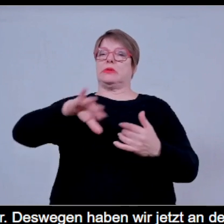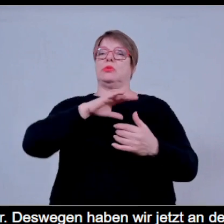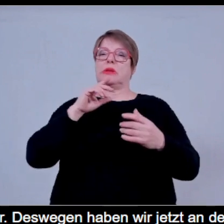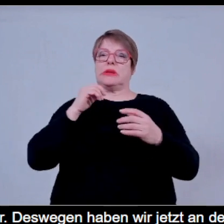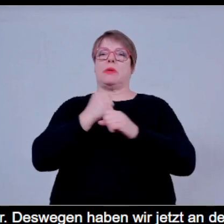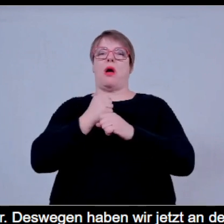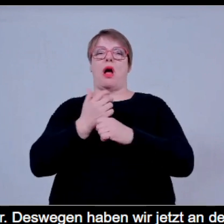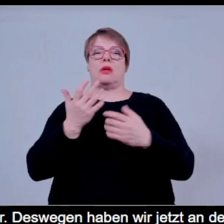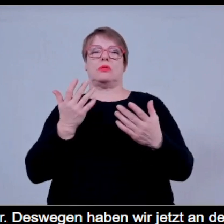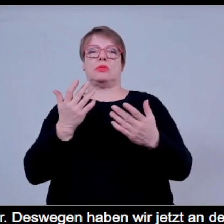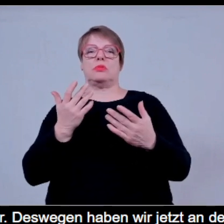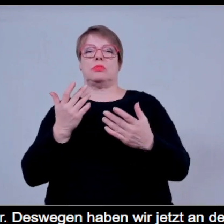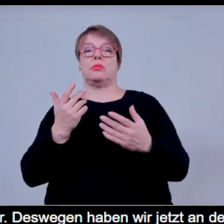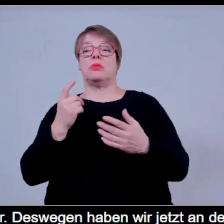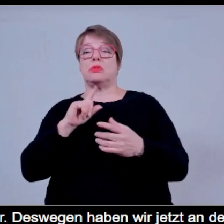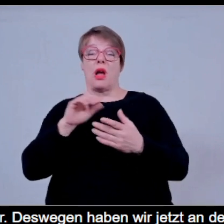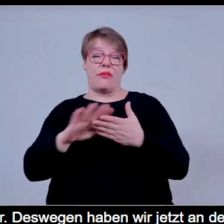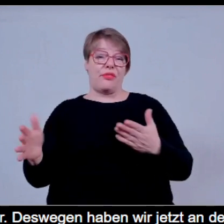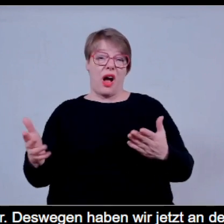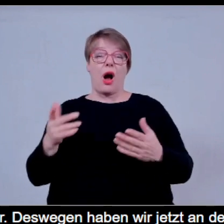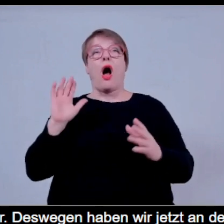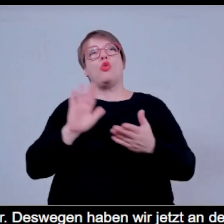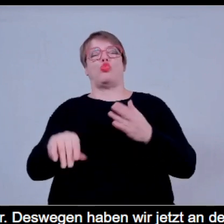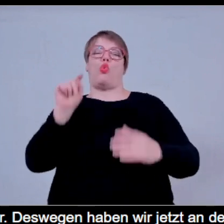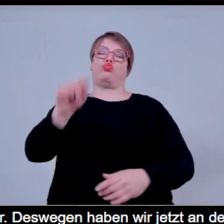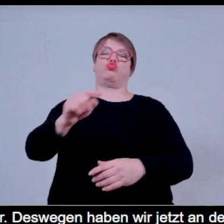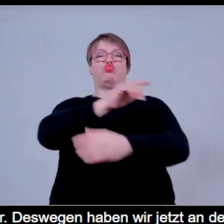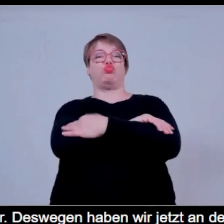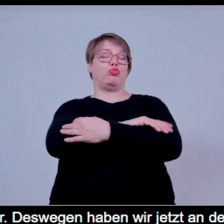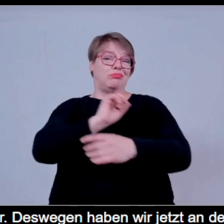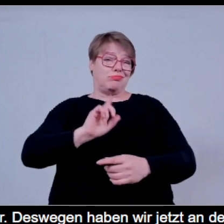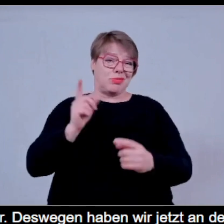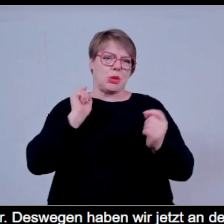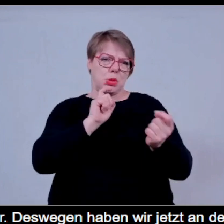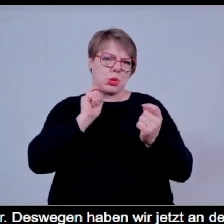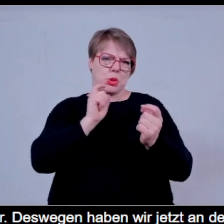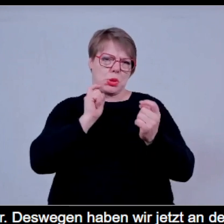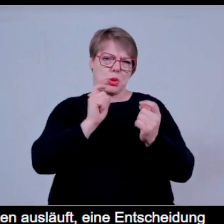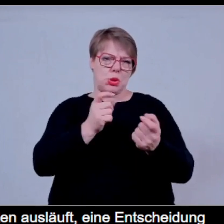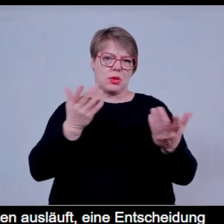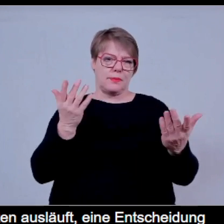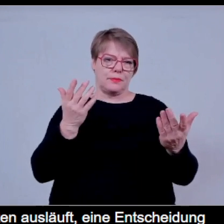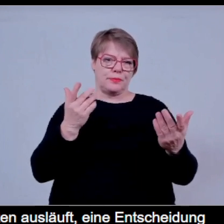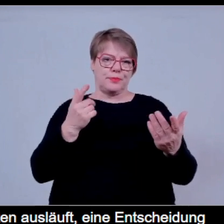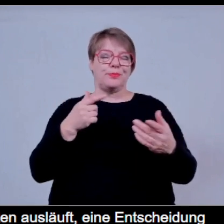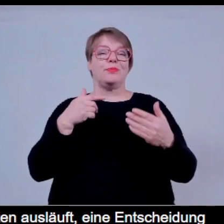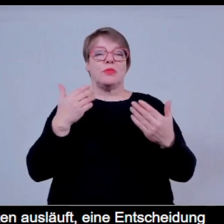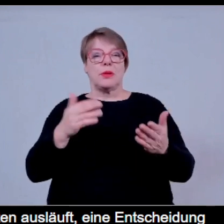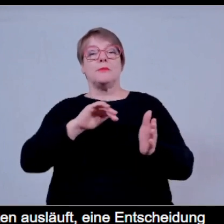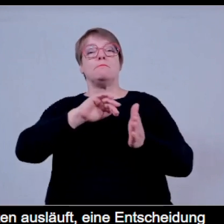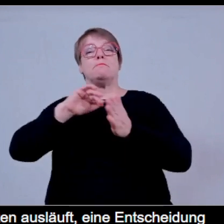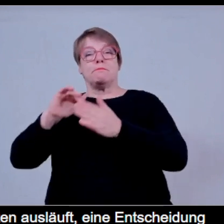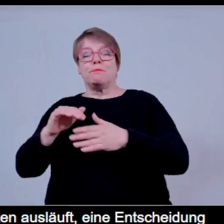Nahverkehrszüge sind Regionalexpresse, Regionalbahnen, S-Bahnen und andere Zugkategorien. Aber ich denke, das kann der Kollege sicher ergänzen.